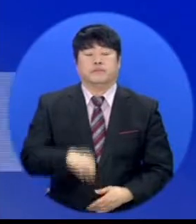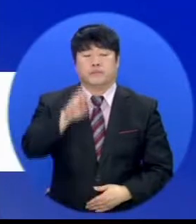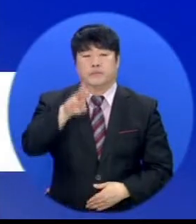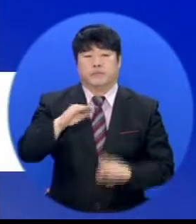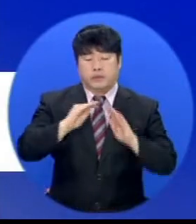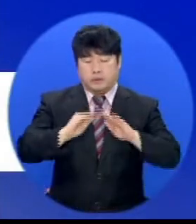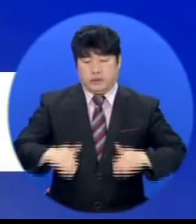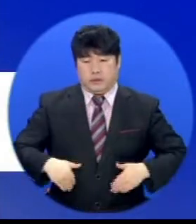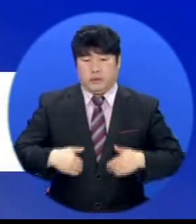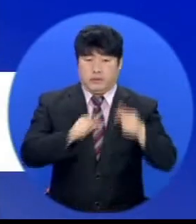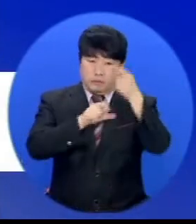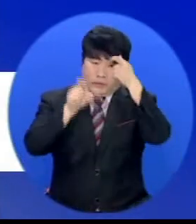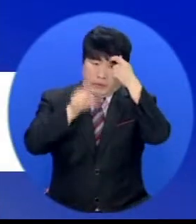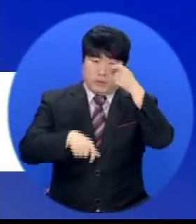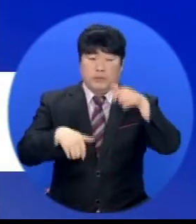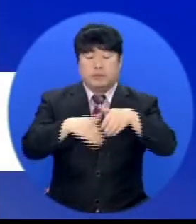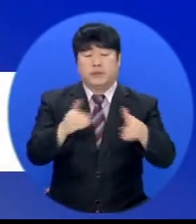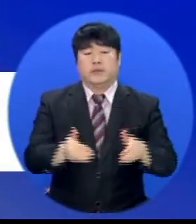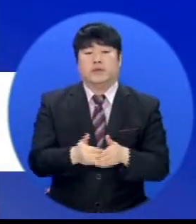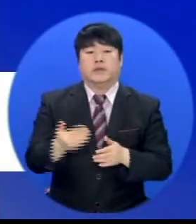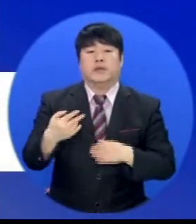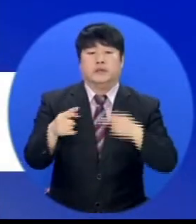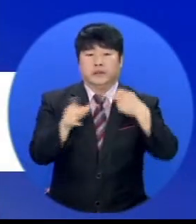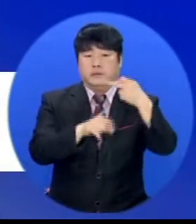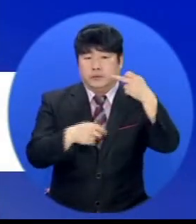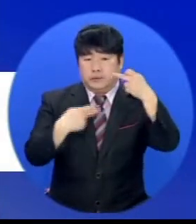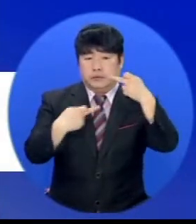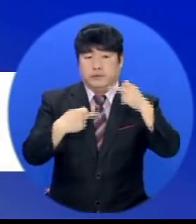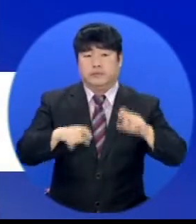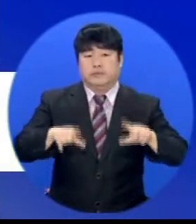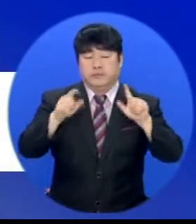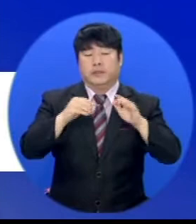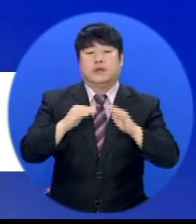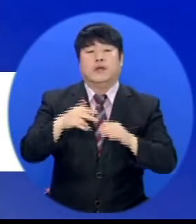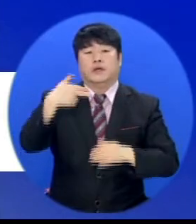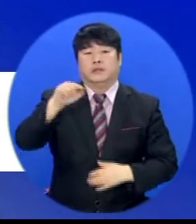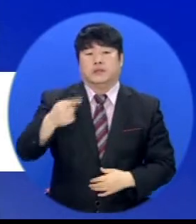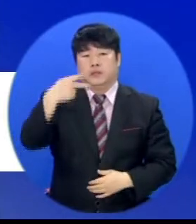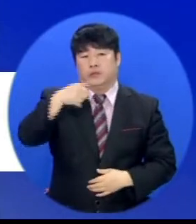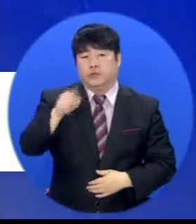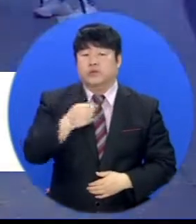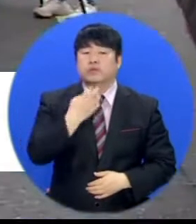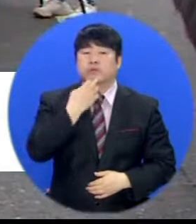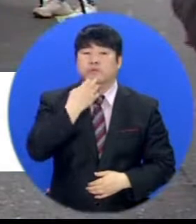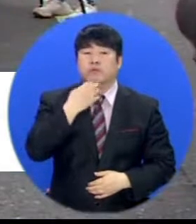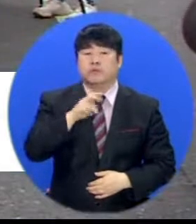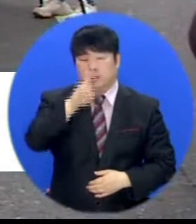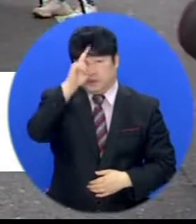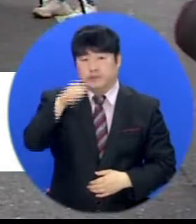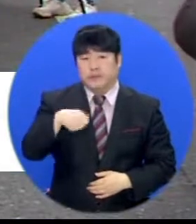광주 전남의 기독교 단체가 지난 12월 12일 전두환과 함께 서울에서